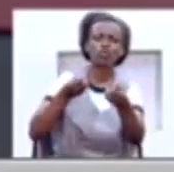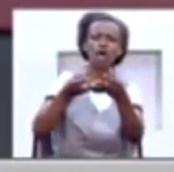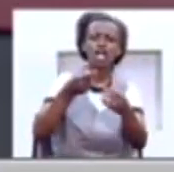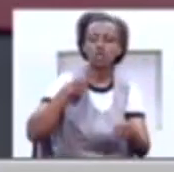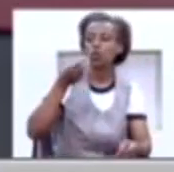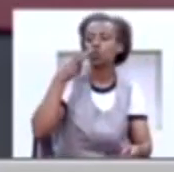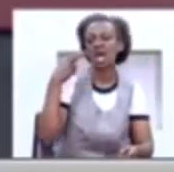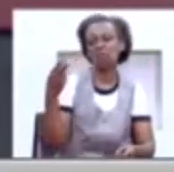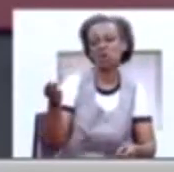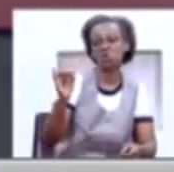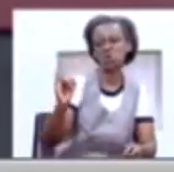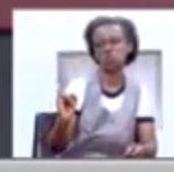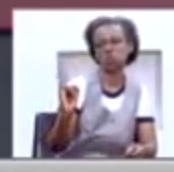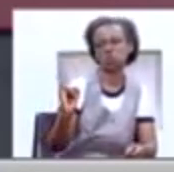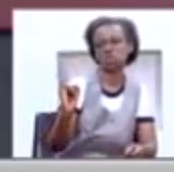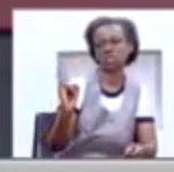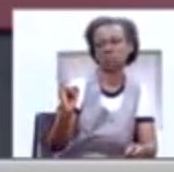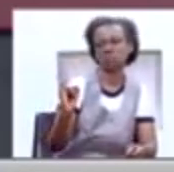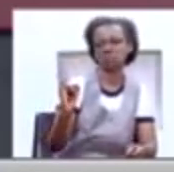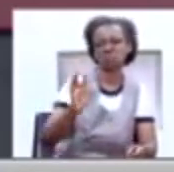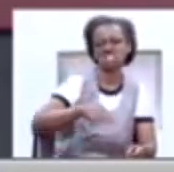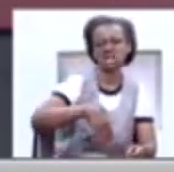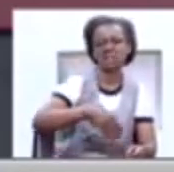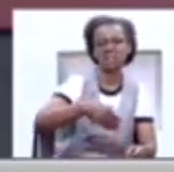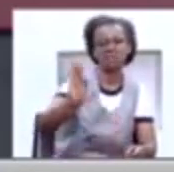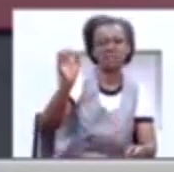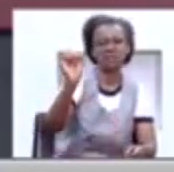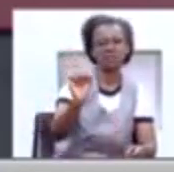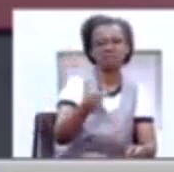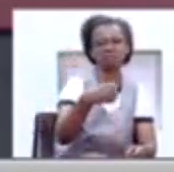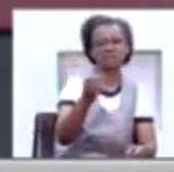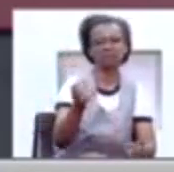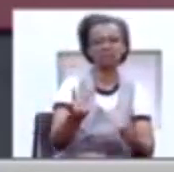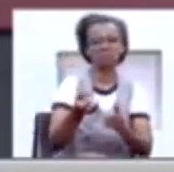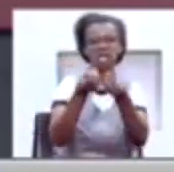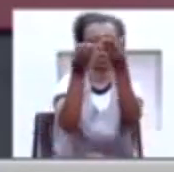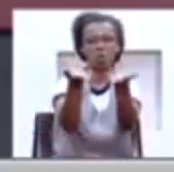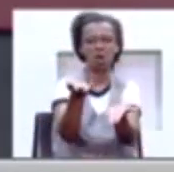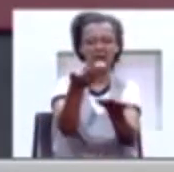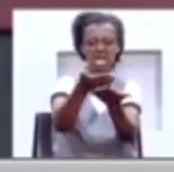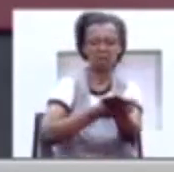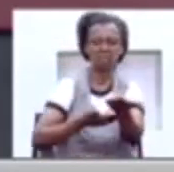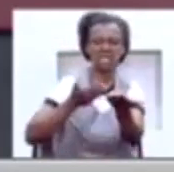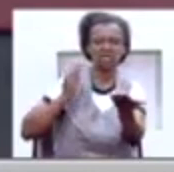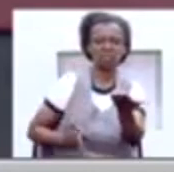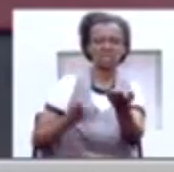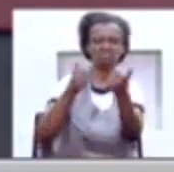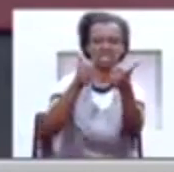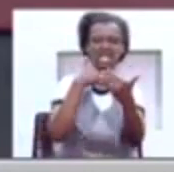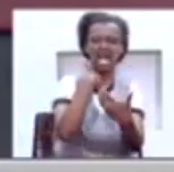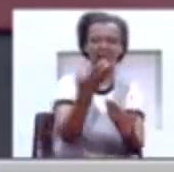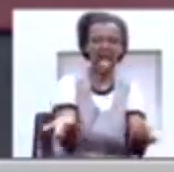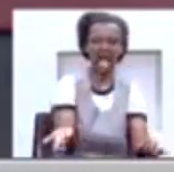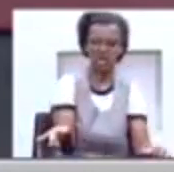ari umututsi ati ko nasanze ari umututsi mbona adakwiye kubona iki cyangombwa kuko nta myitwarire myiza afite bivuze ko